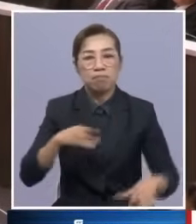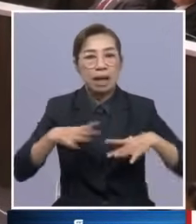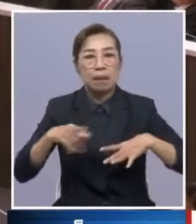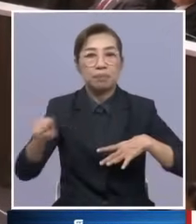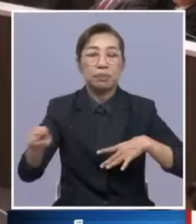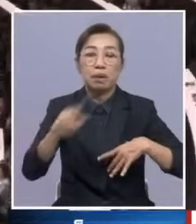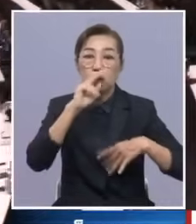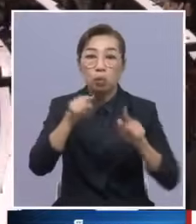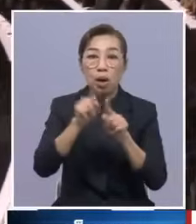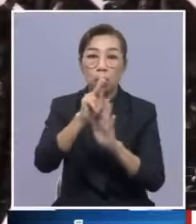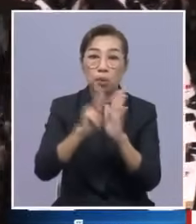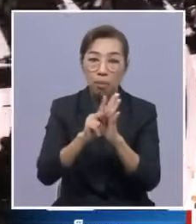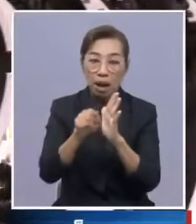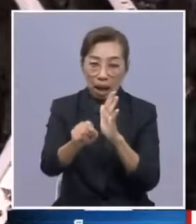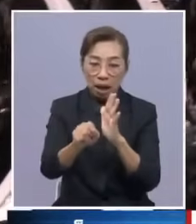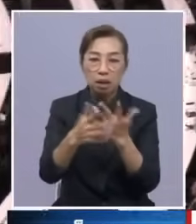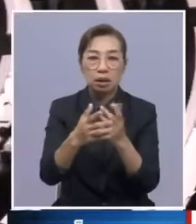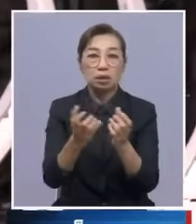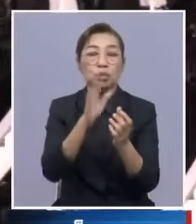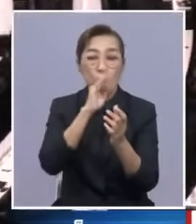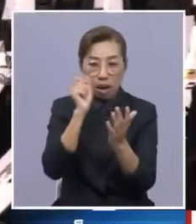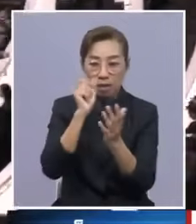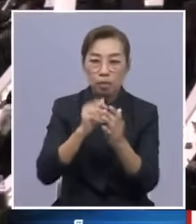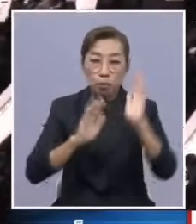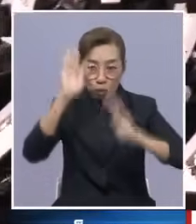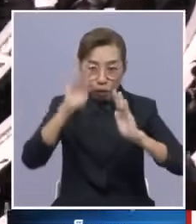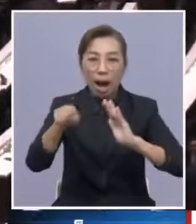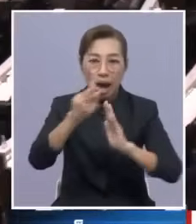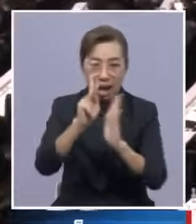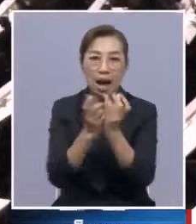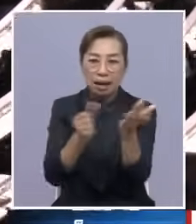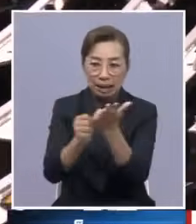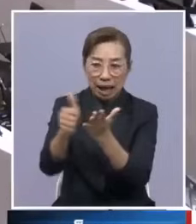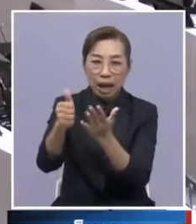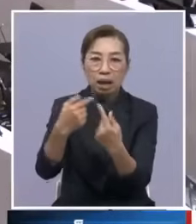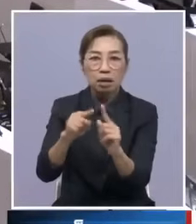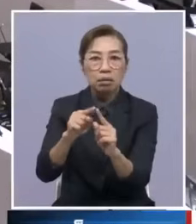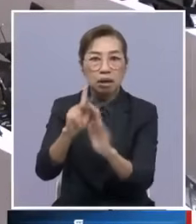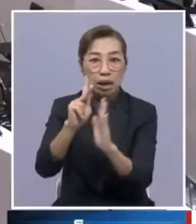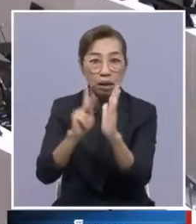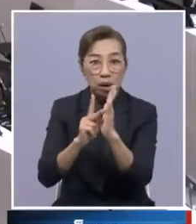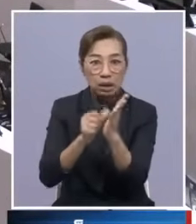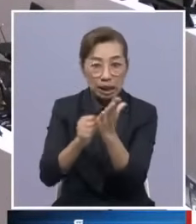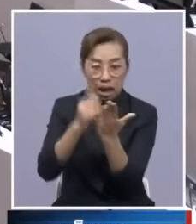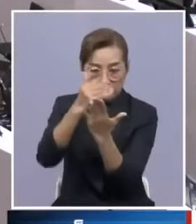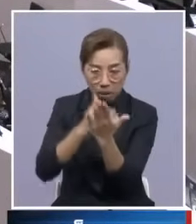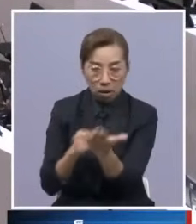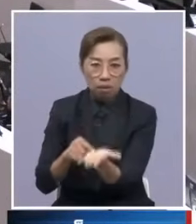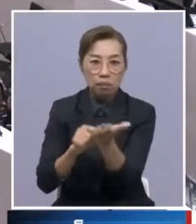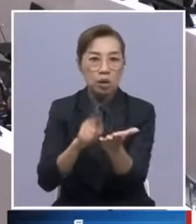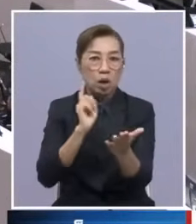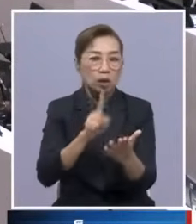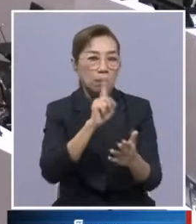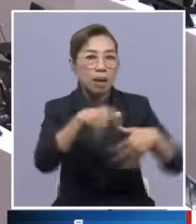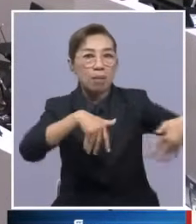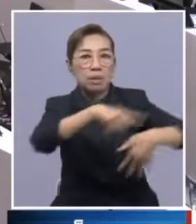านก็ต้องมาถกเถียงกันต่อในเรื่องของคำถามประชามติซึ่งเกมแก้รัฐธรรมนูญฉบับเนี้ยสอเขายืดเยื้อยาวนานอีกเหมือนเดิมนะคะแล้ว